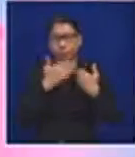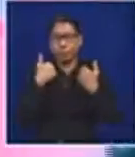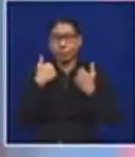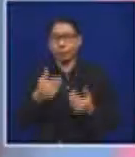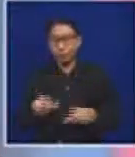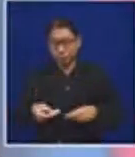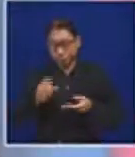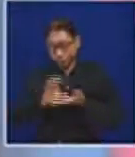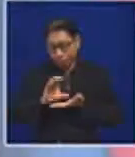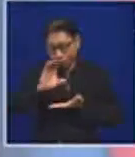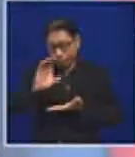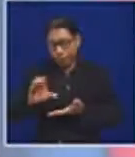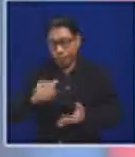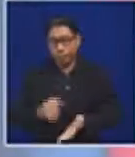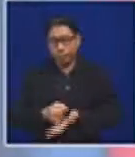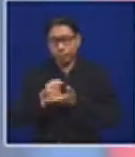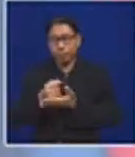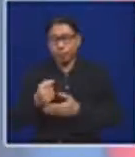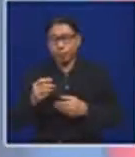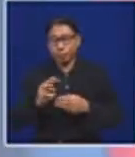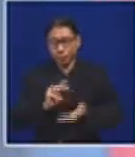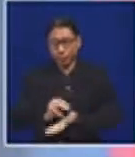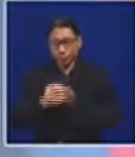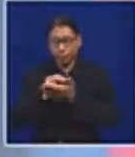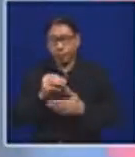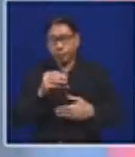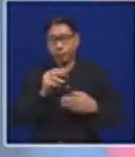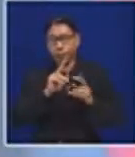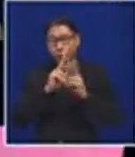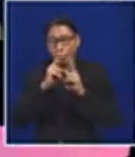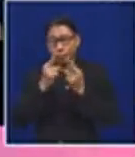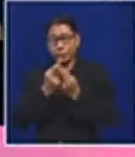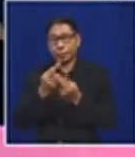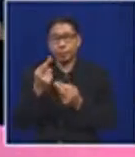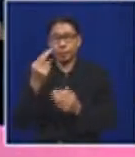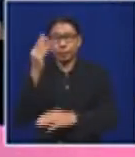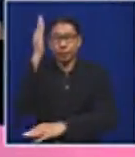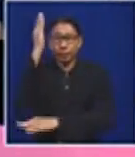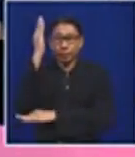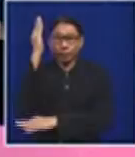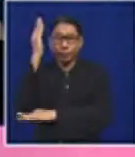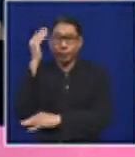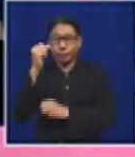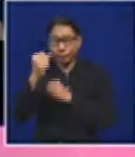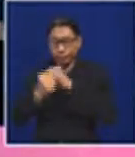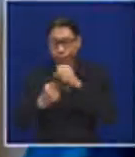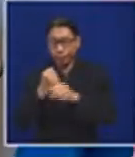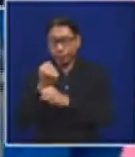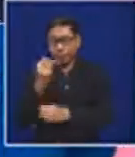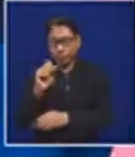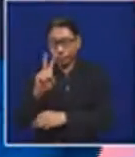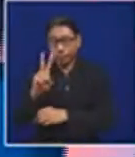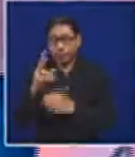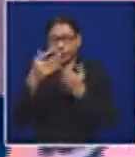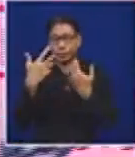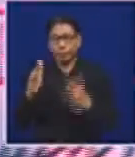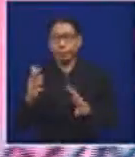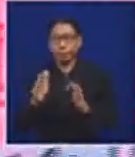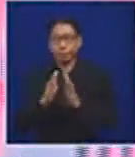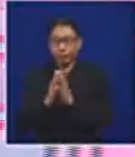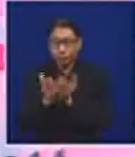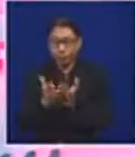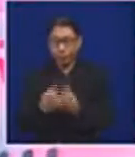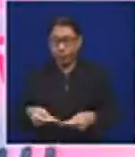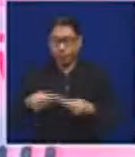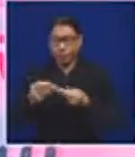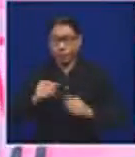อบให้กับมูลนิธิผ่าตัดหัวใจเด็กโรงพยาบาลราชวิถีต่อเนื่องมาเป็นปีที่12แล้วนะคะสำหรับนิตยสารสำหรับวั